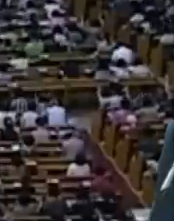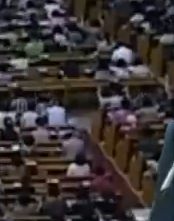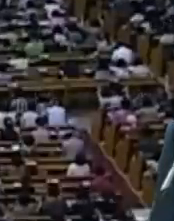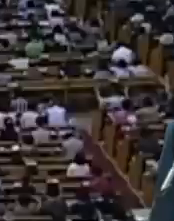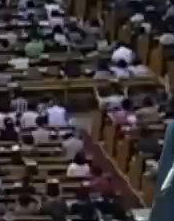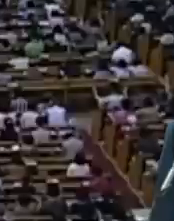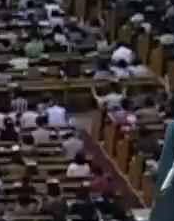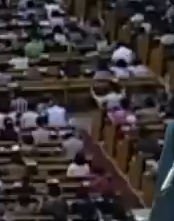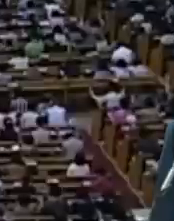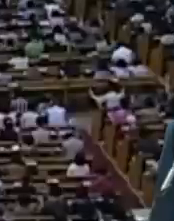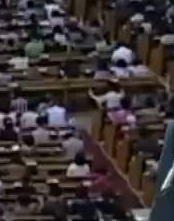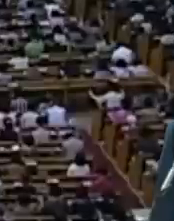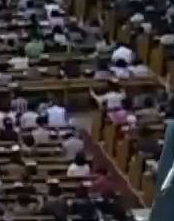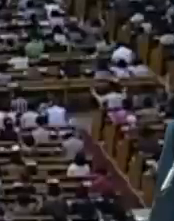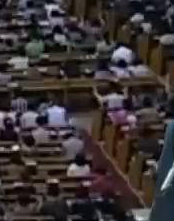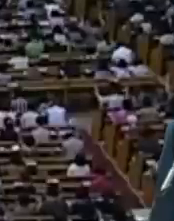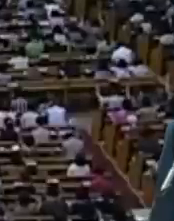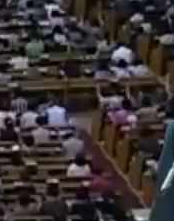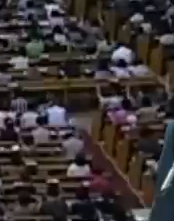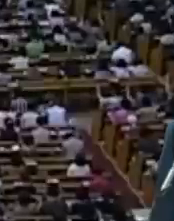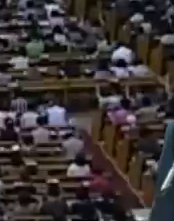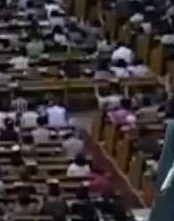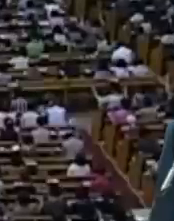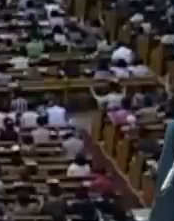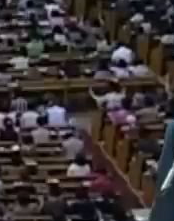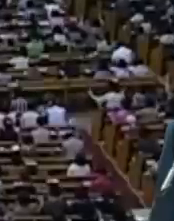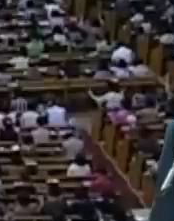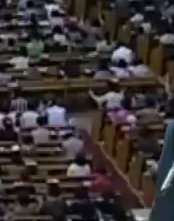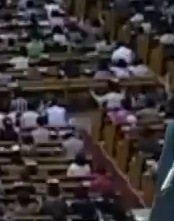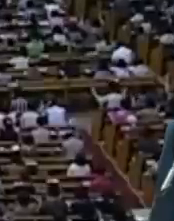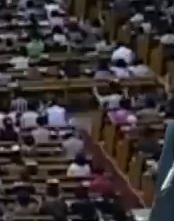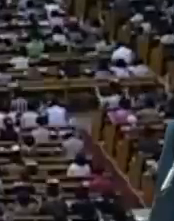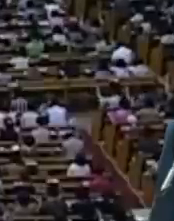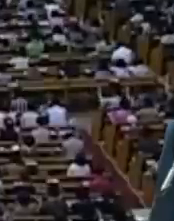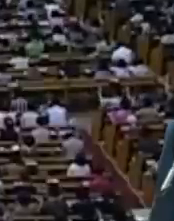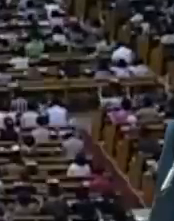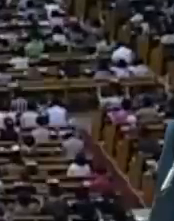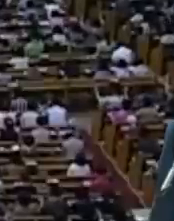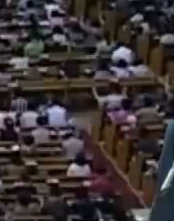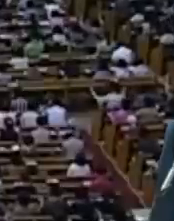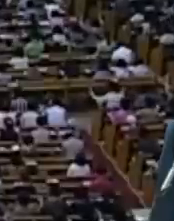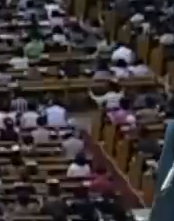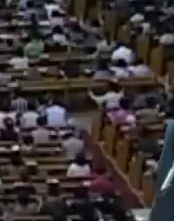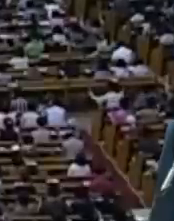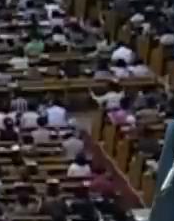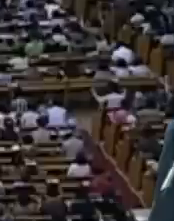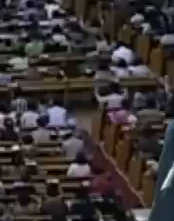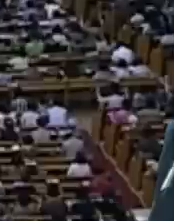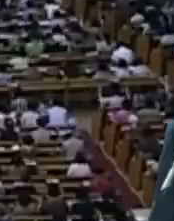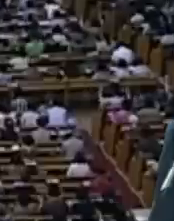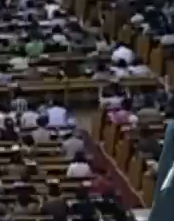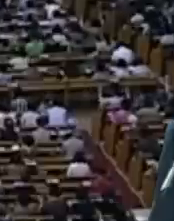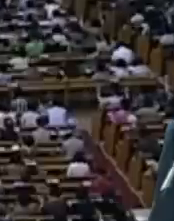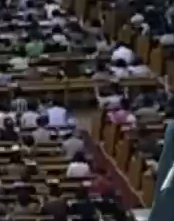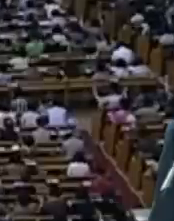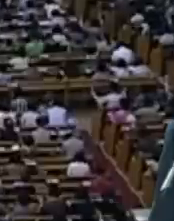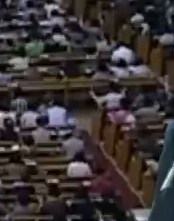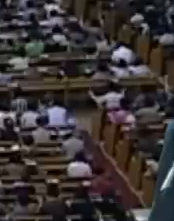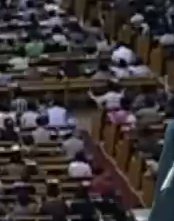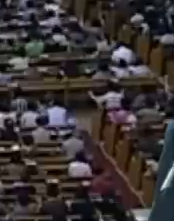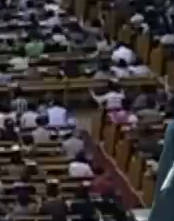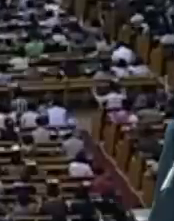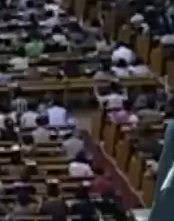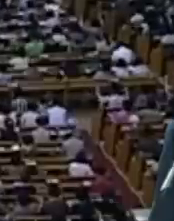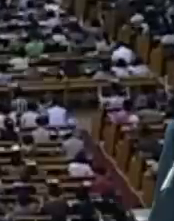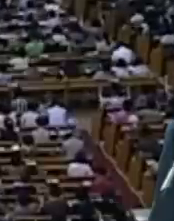경배합니다. 존경합니다. 오 우리 아버지 하나님께서 우리를 인간되게 하시고 그 하나님